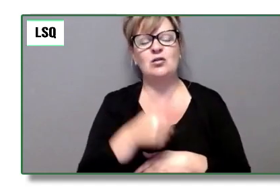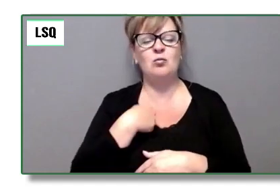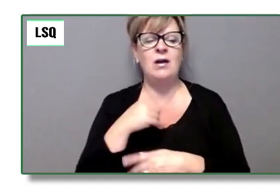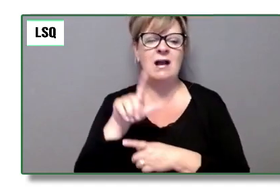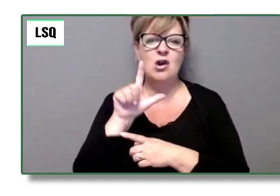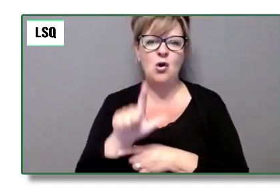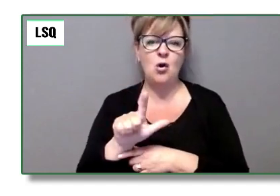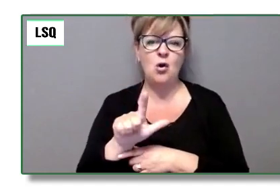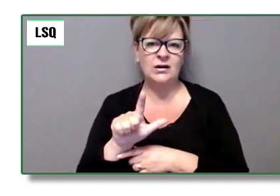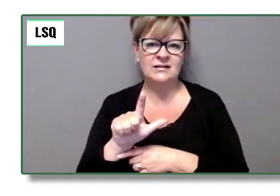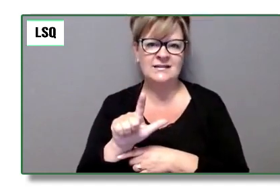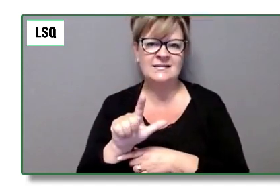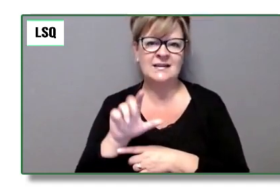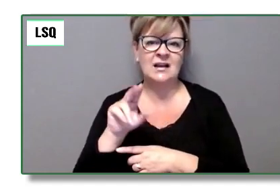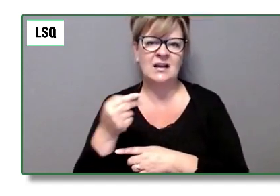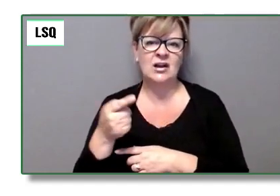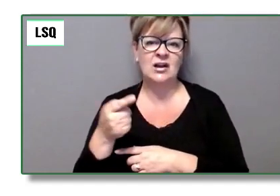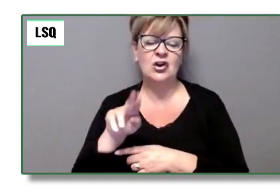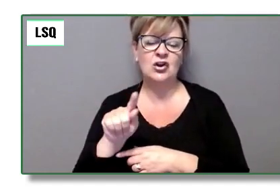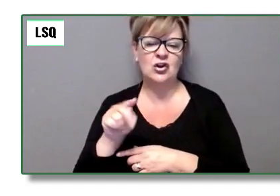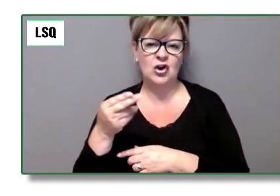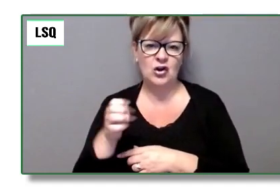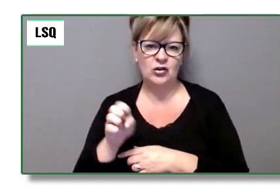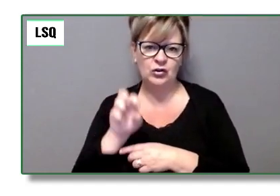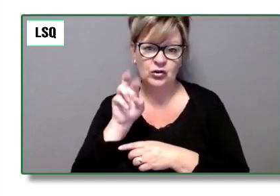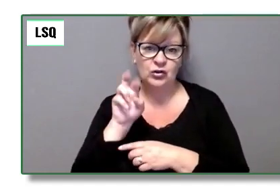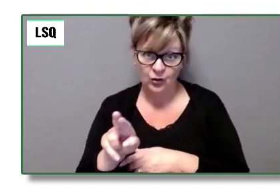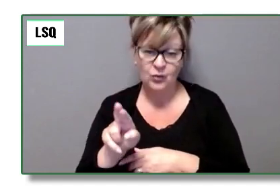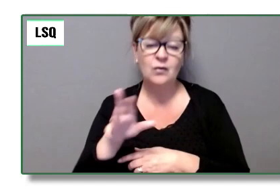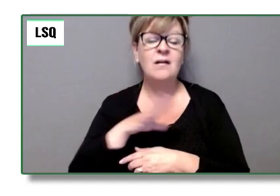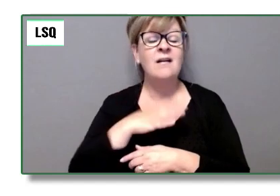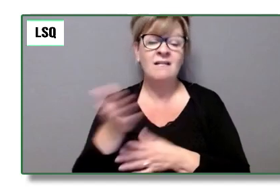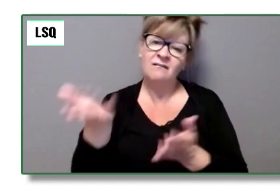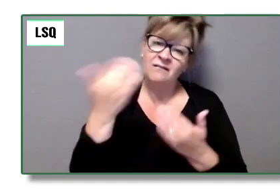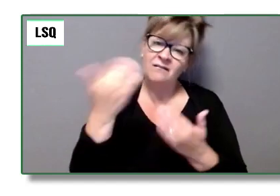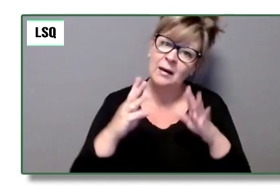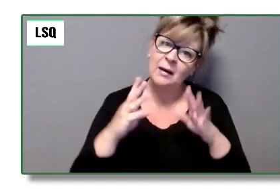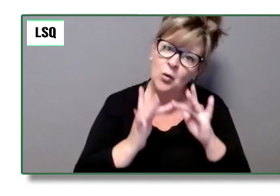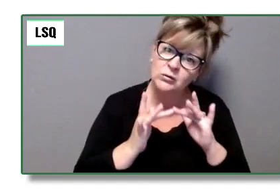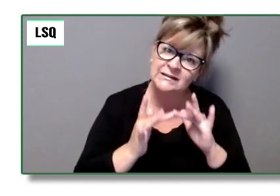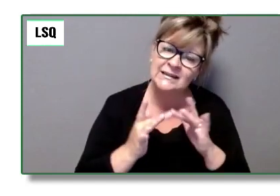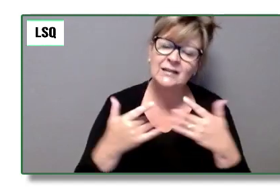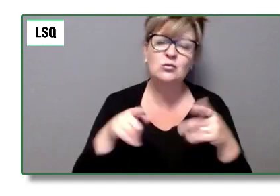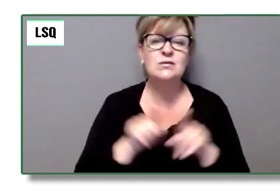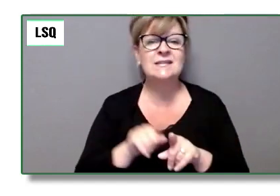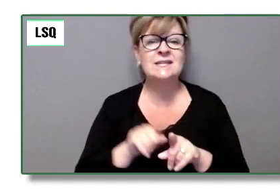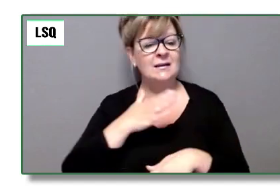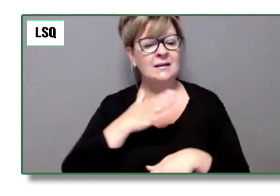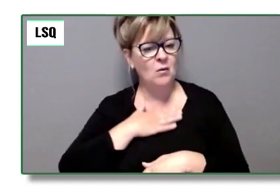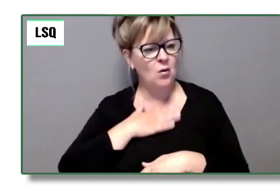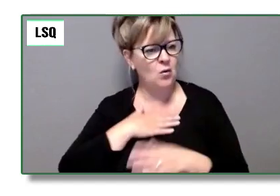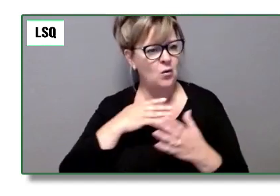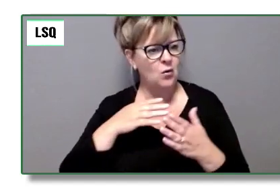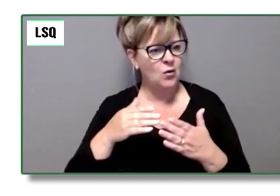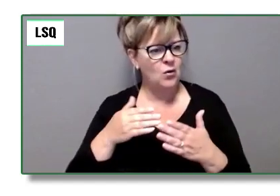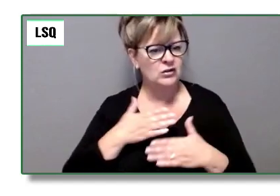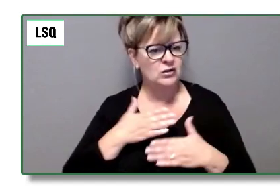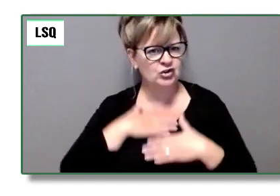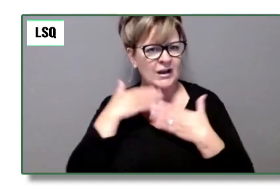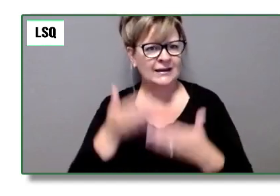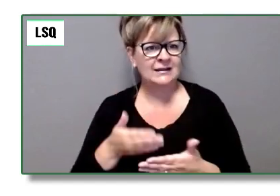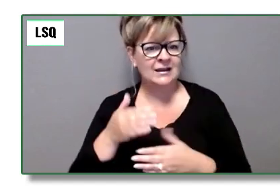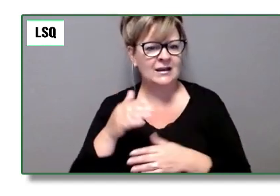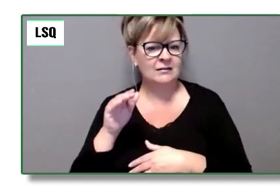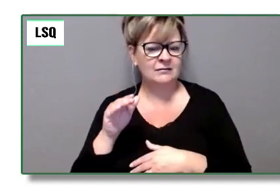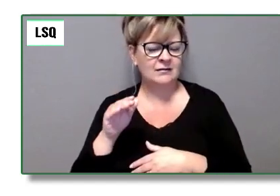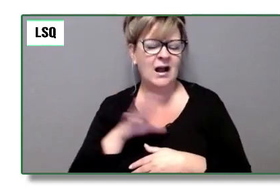un podcast qui s'appelle le programme radio. Nous avons également un podcast pour les personnes malvoyantes qui s'appelle Lawrence Gunter.